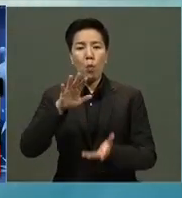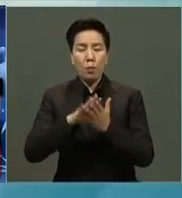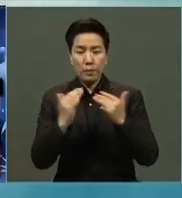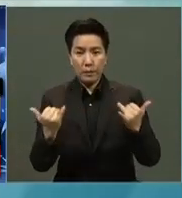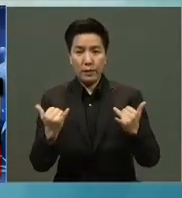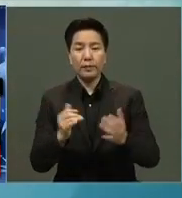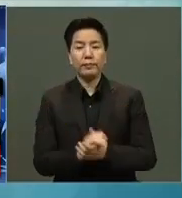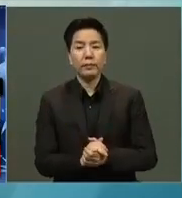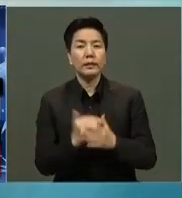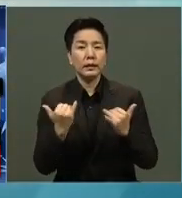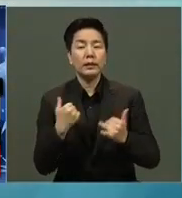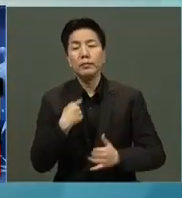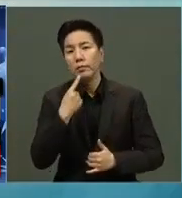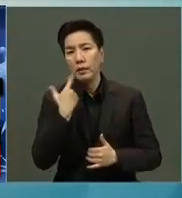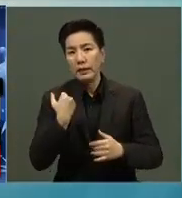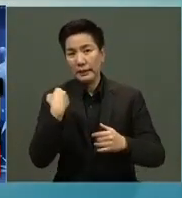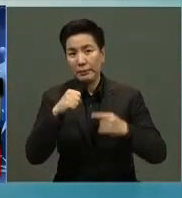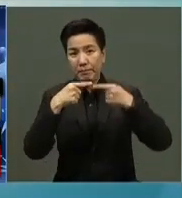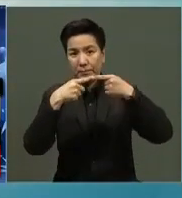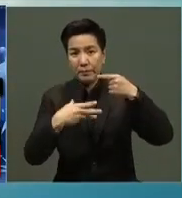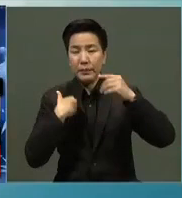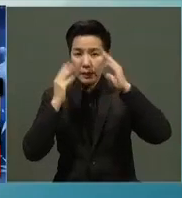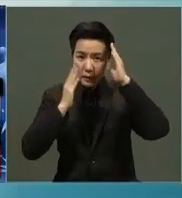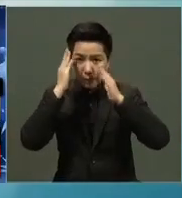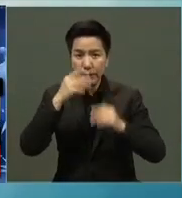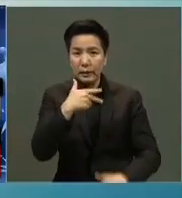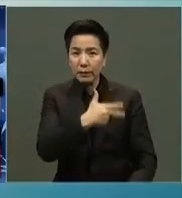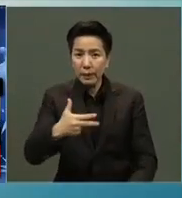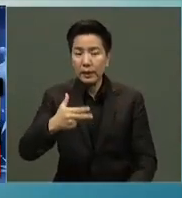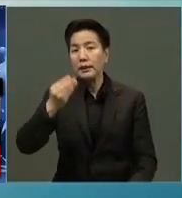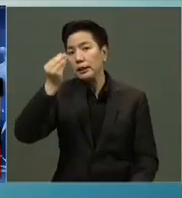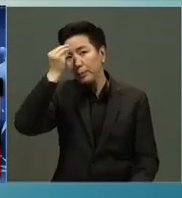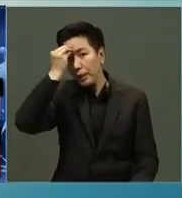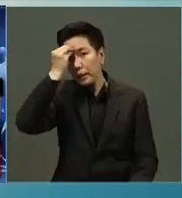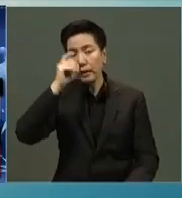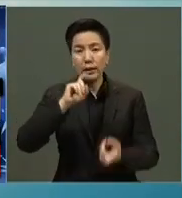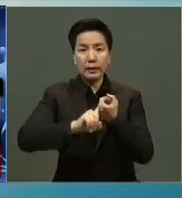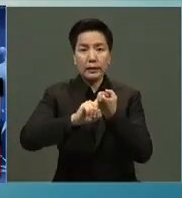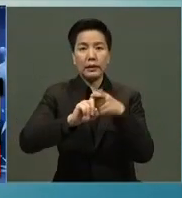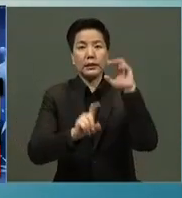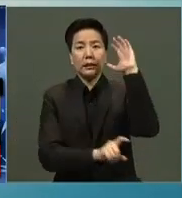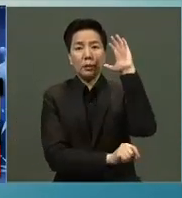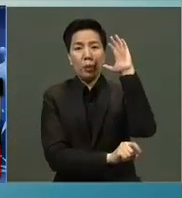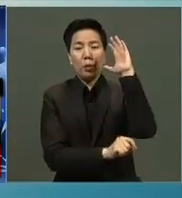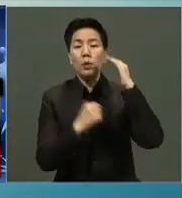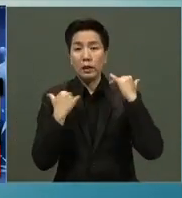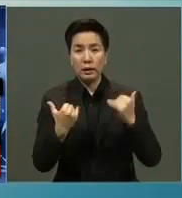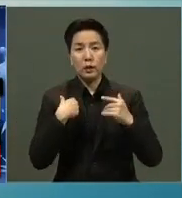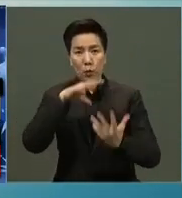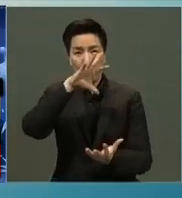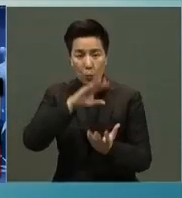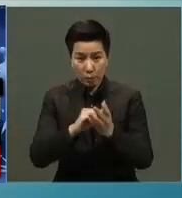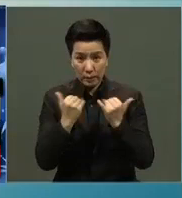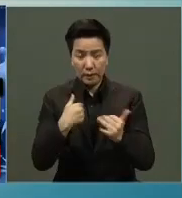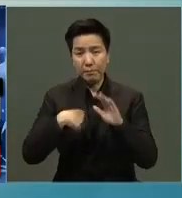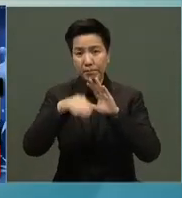นี่คือสิ่งที่เป็นสิบนับและก็จะมีมาเลเซียเดนมาร์ก Japanก็ญี่ปุ่นแล้วก็และเสียและก็สิงคโปร์นะครับไล่เรียงละ